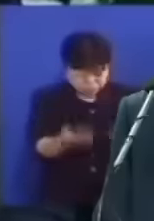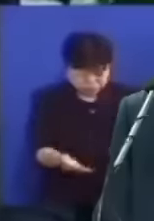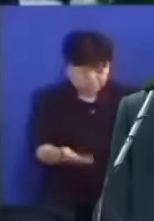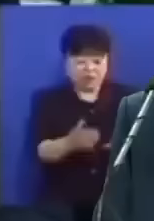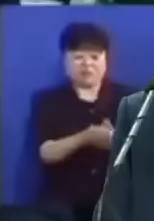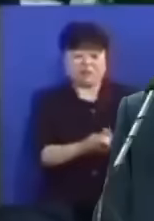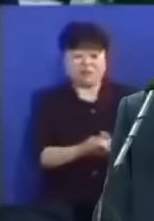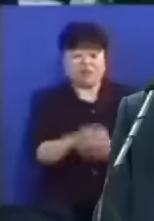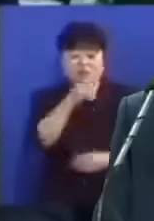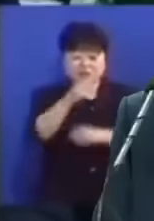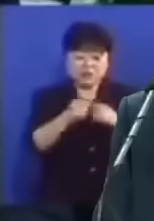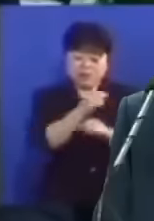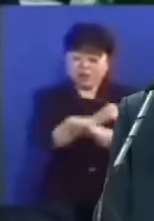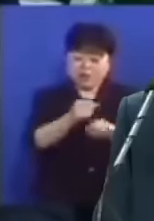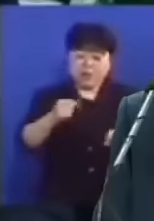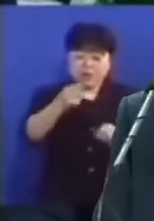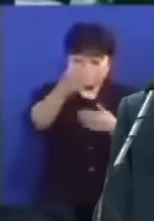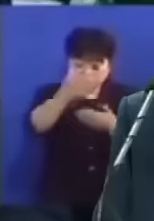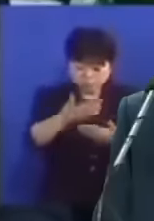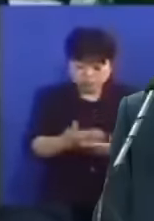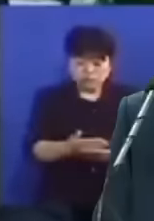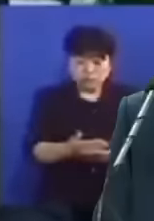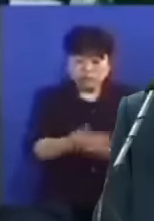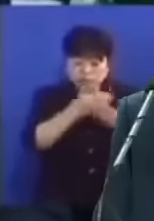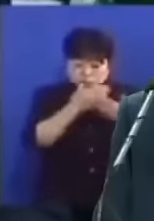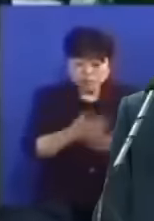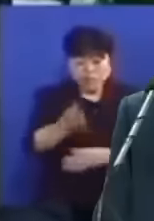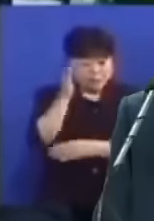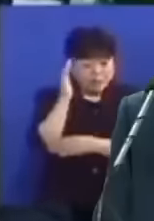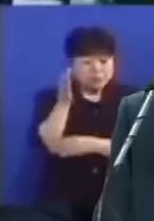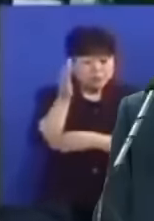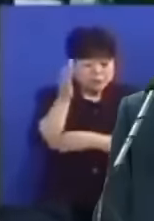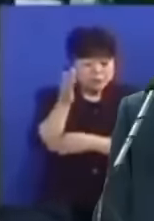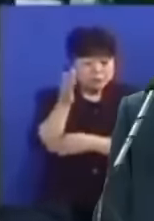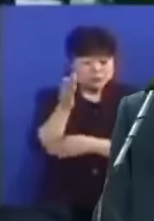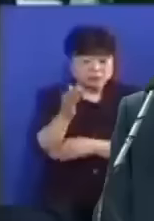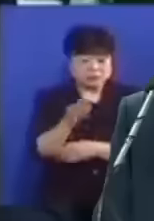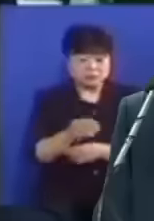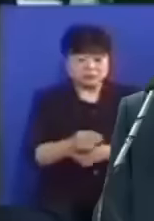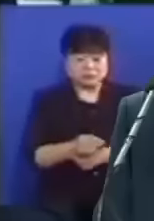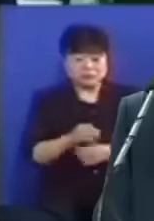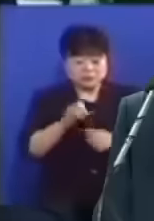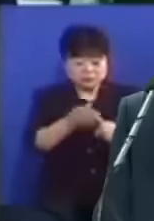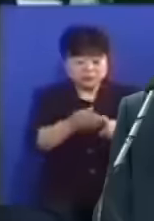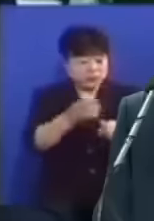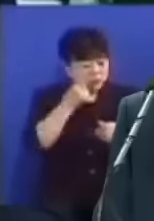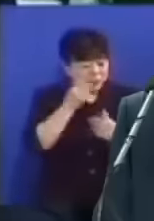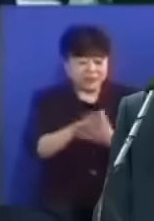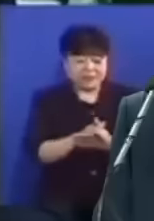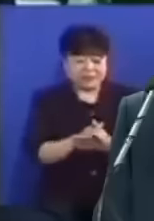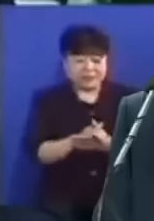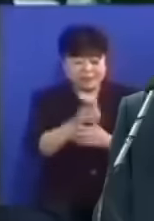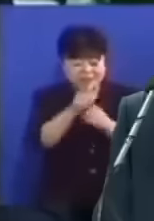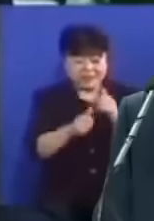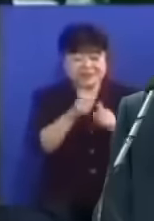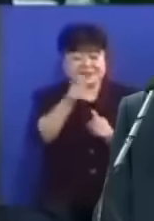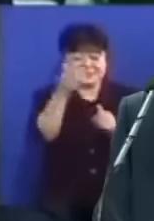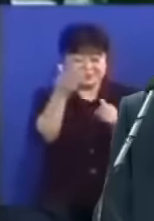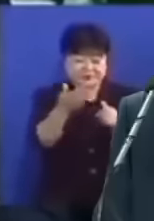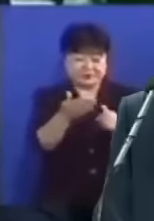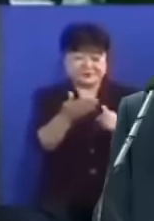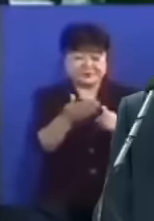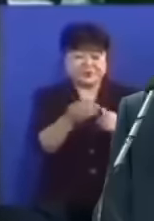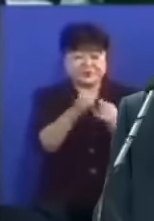열리고 자유와 해방이 주어지는 이런 귀한 메시지가 어떻게 우리에게 전달되겠습니까? 우리가 오늘 하나님을 지나면